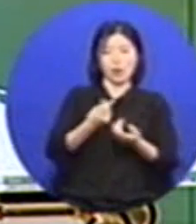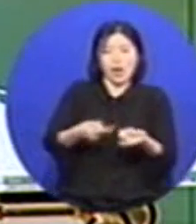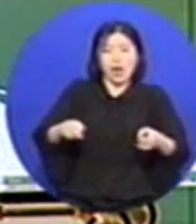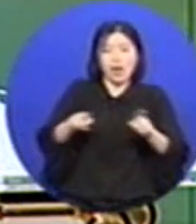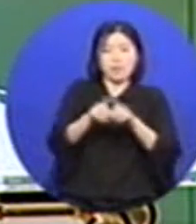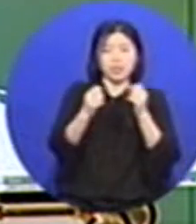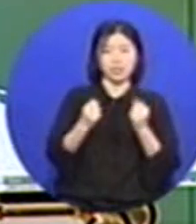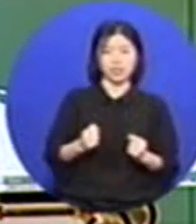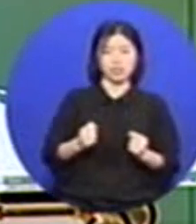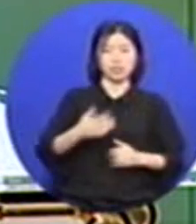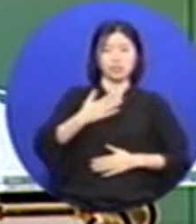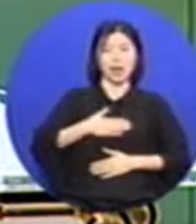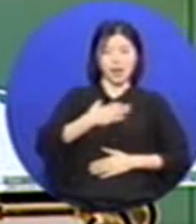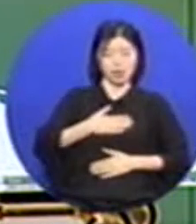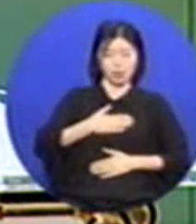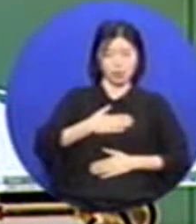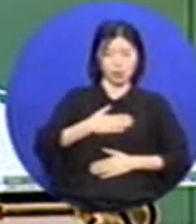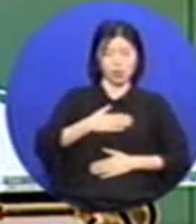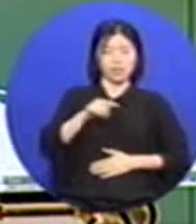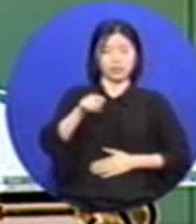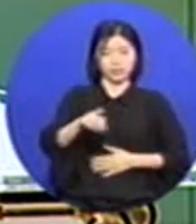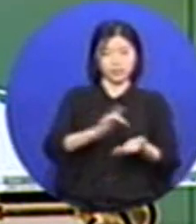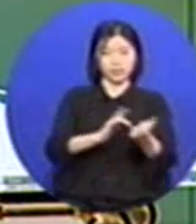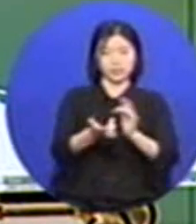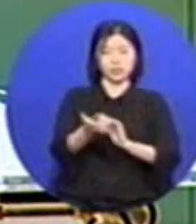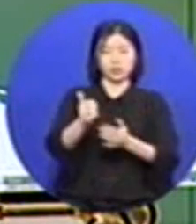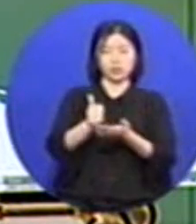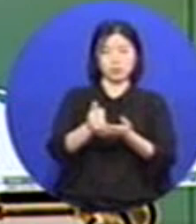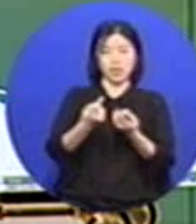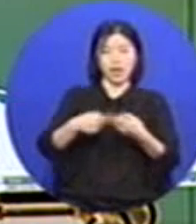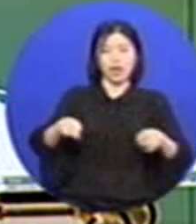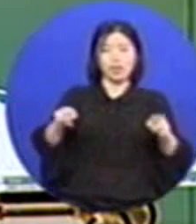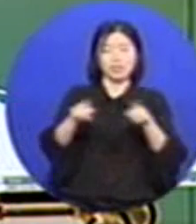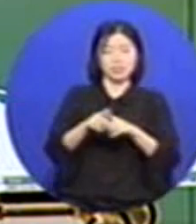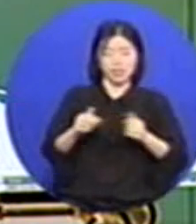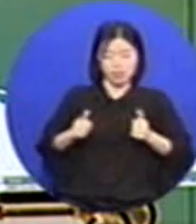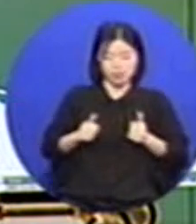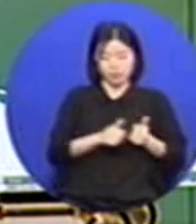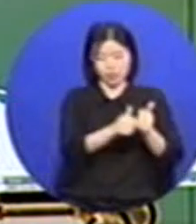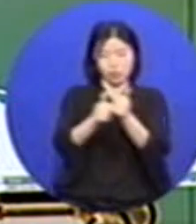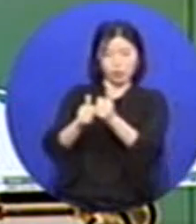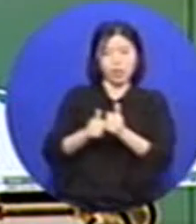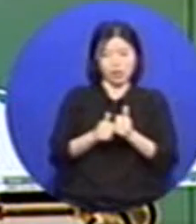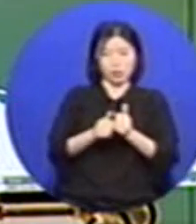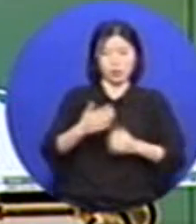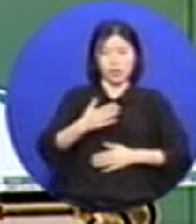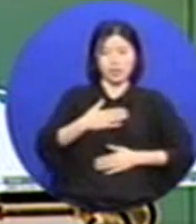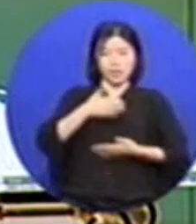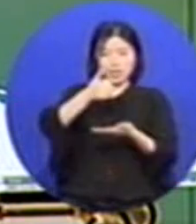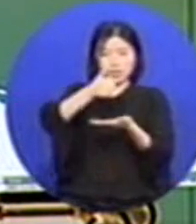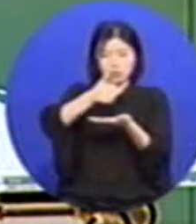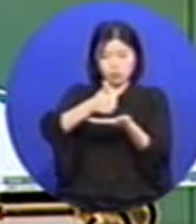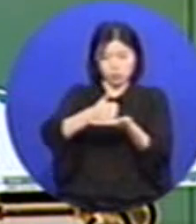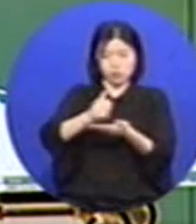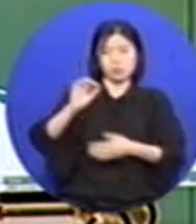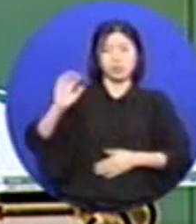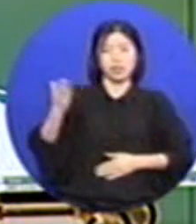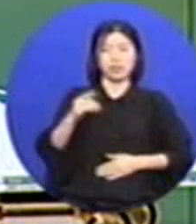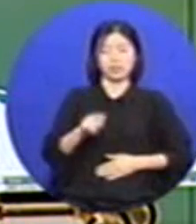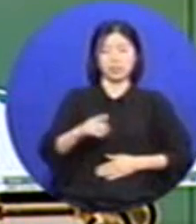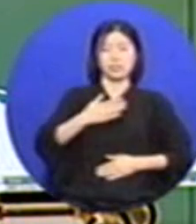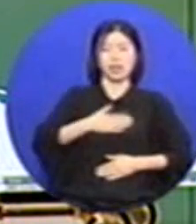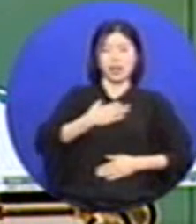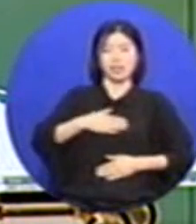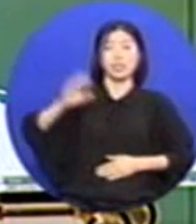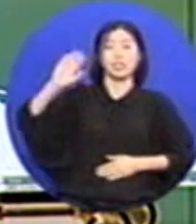내가 알고 그 예수님이 나와 늘 함께 계시고 예수님이 내 주님이 되시는 것을 알게